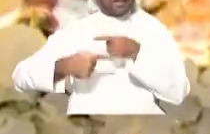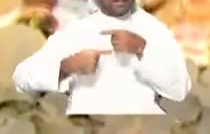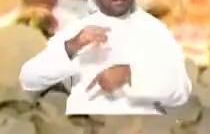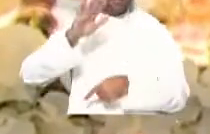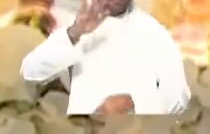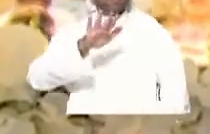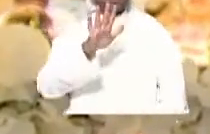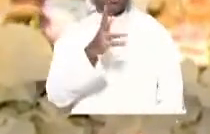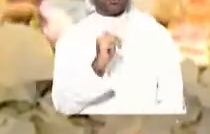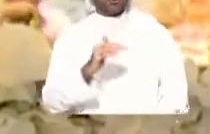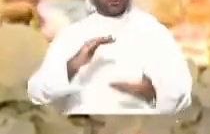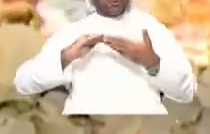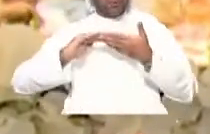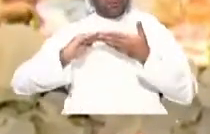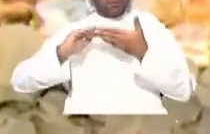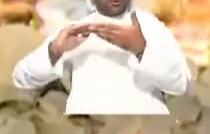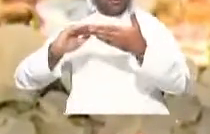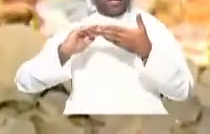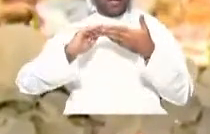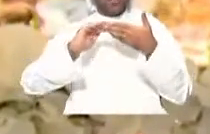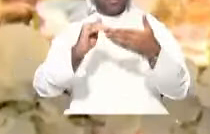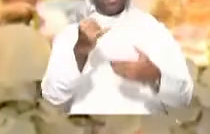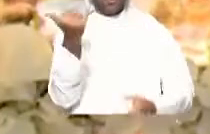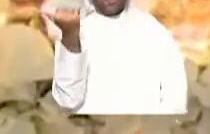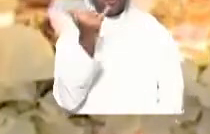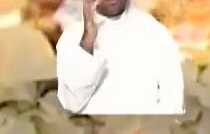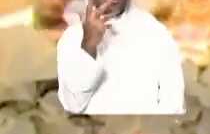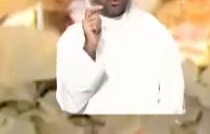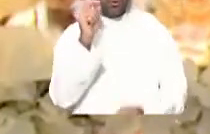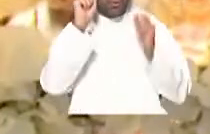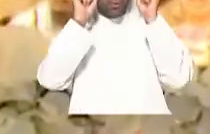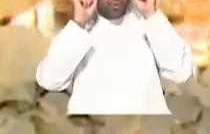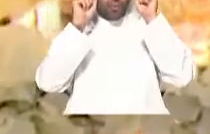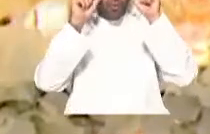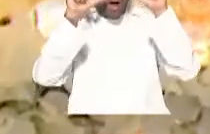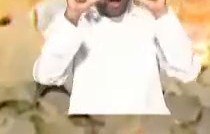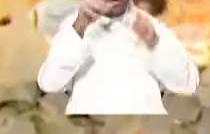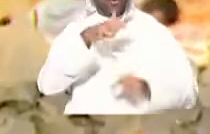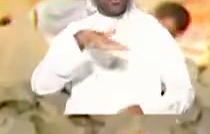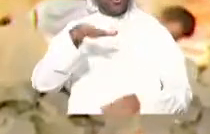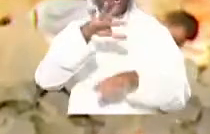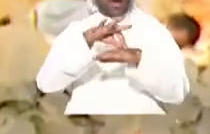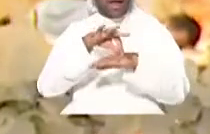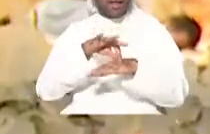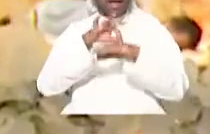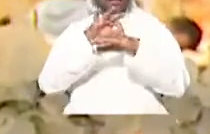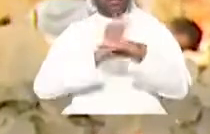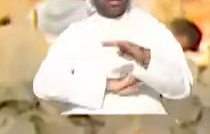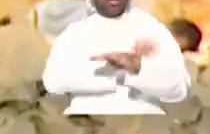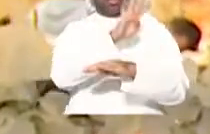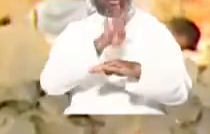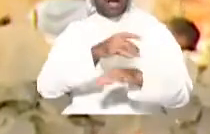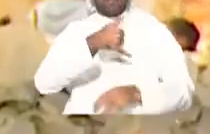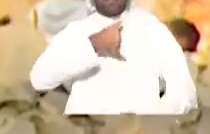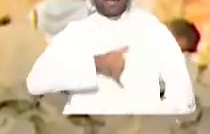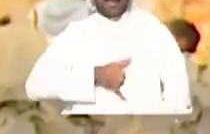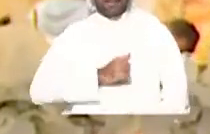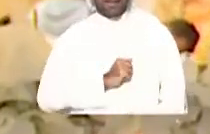التعليمية وتجهيزها، بل أيضا فيما يتعلق بالتأهيل والتدريب في مهن مختلفة.